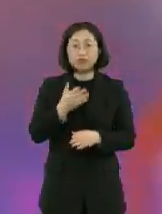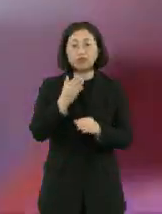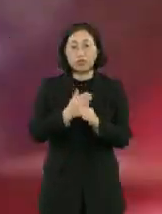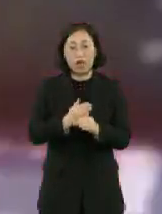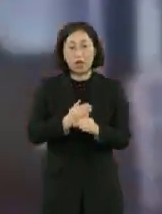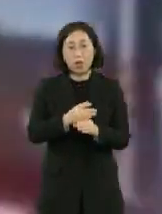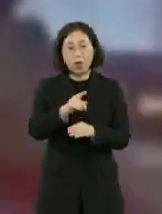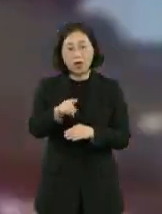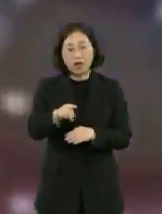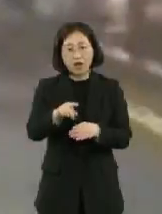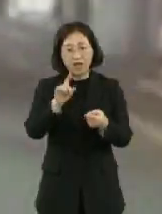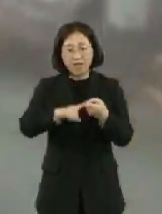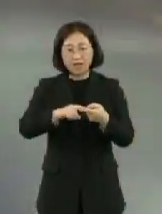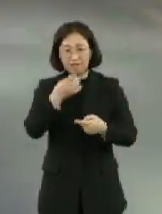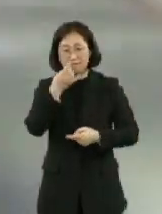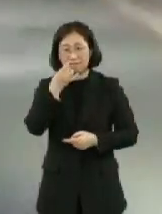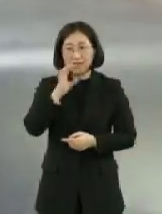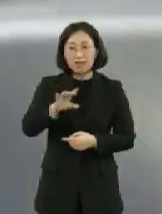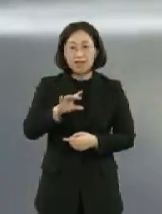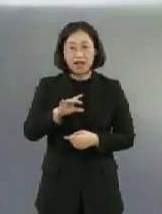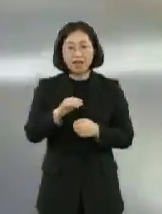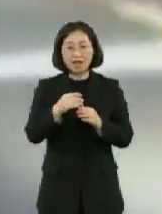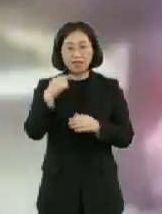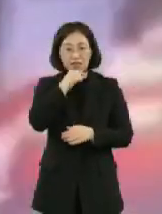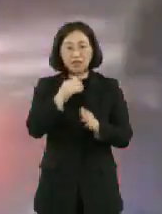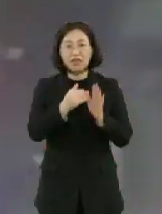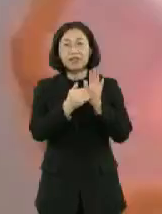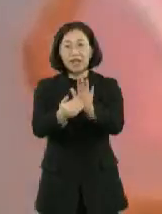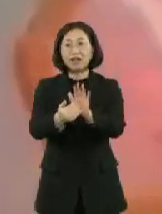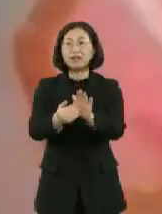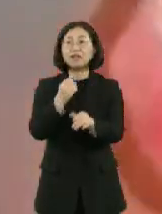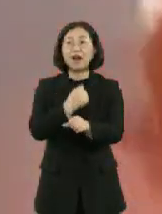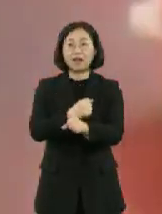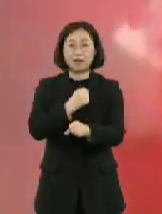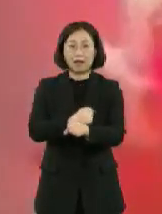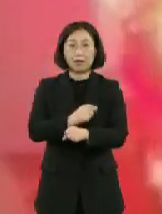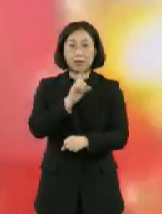이 같은 행위에 적극 대응하겠다고 밝혔습니다. TJB 김철진입니다.